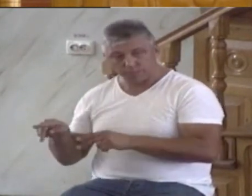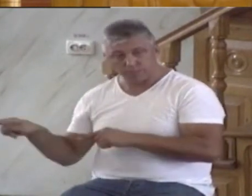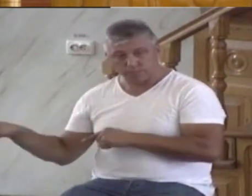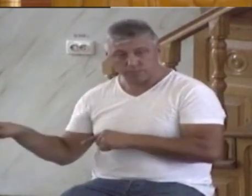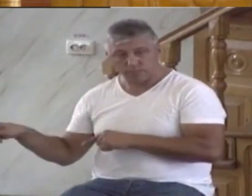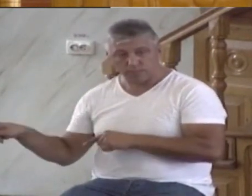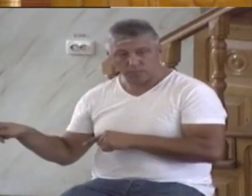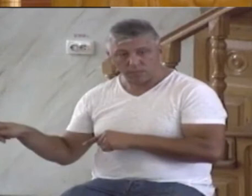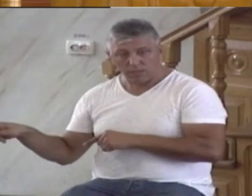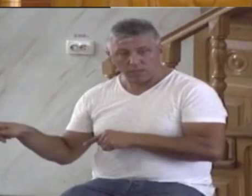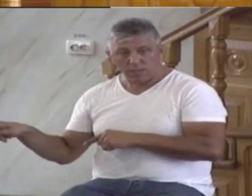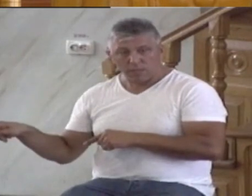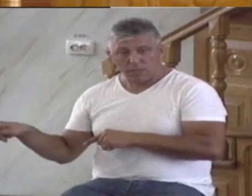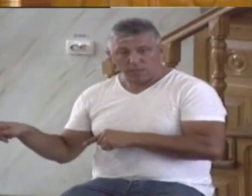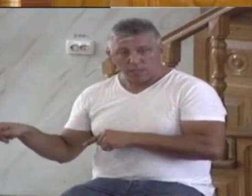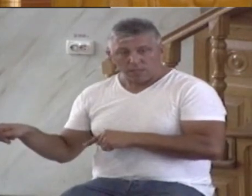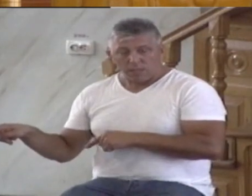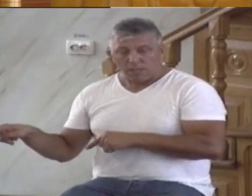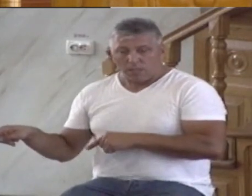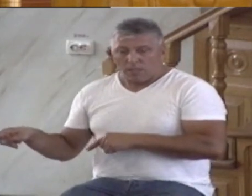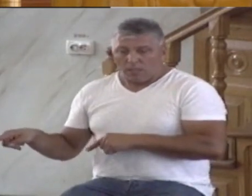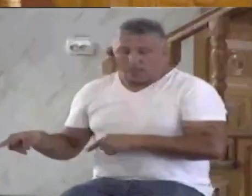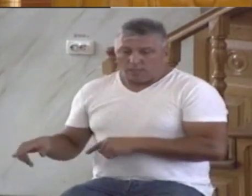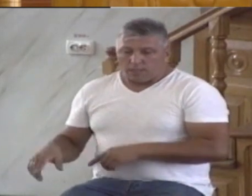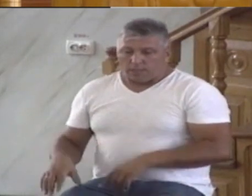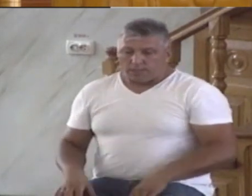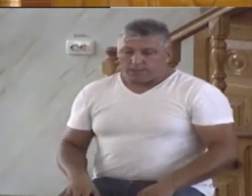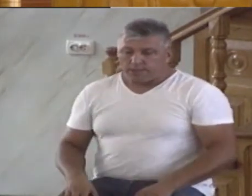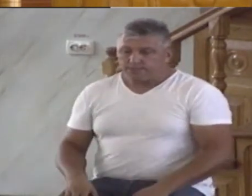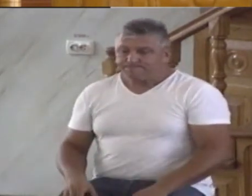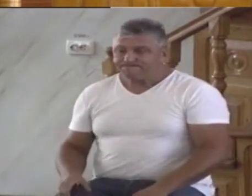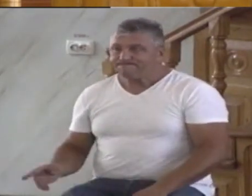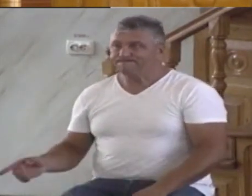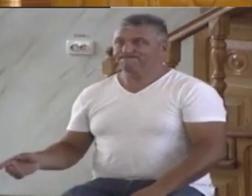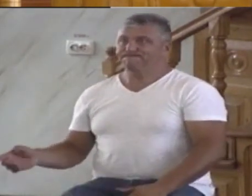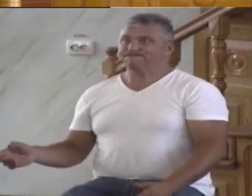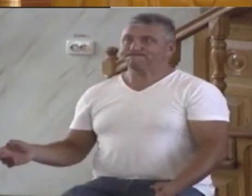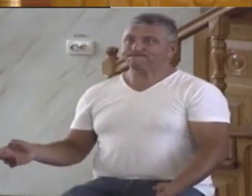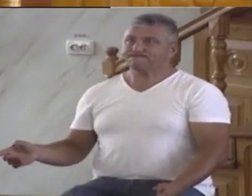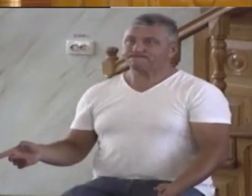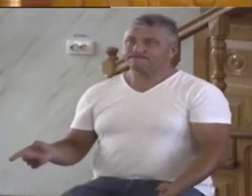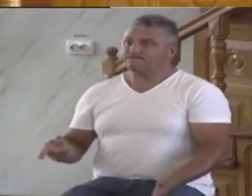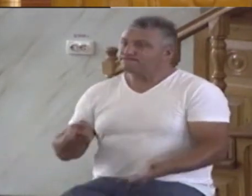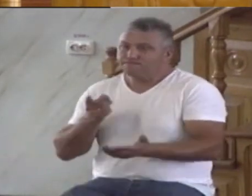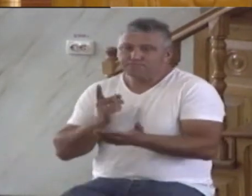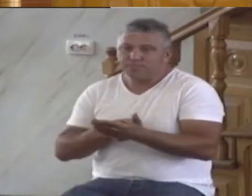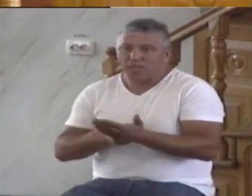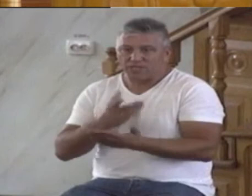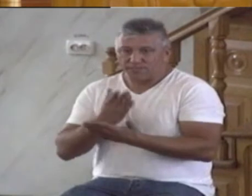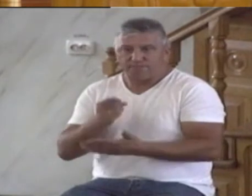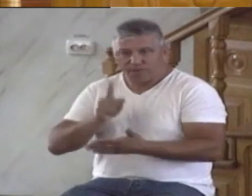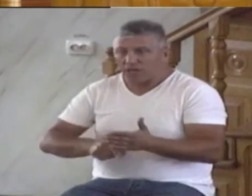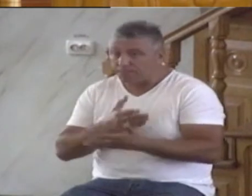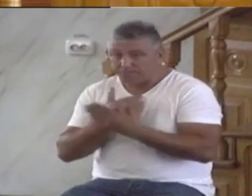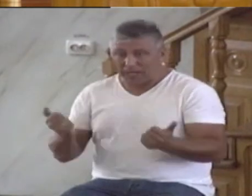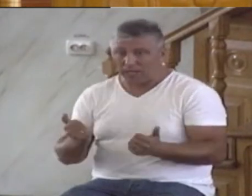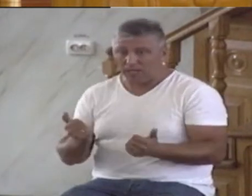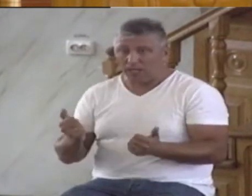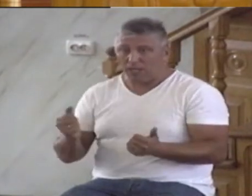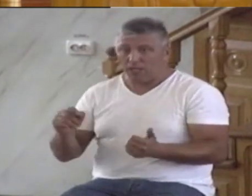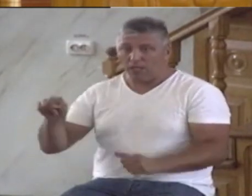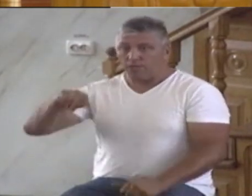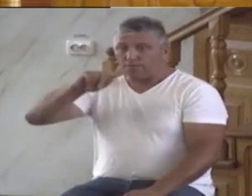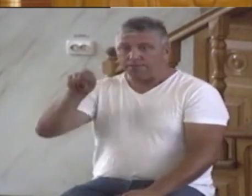Удивительно, что не получив никаких подтверждений своей веры, он задается вопросом: «Ты ли